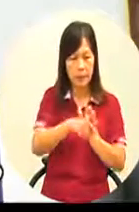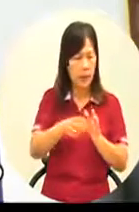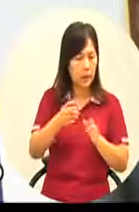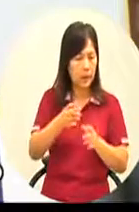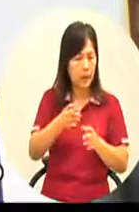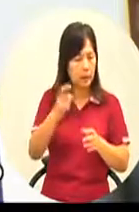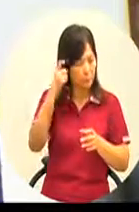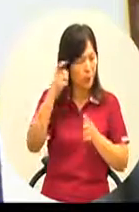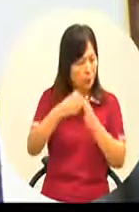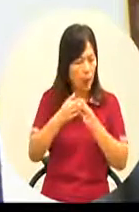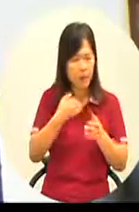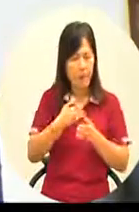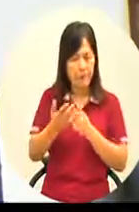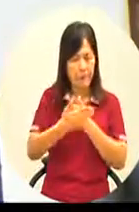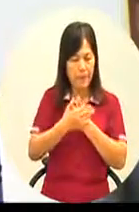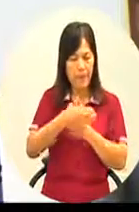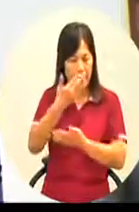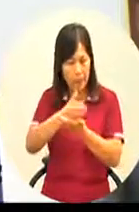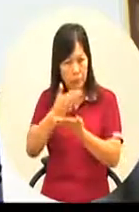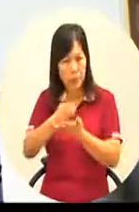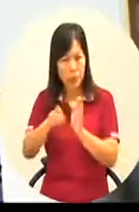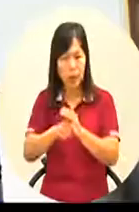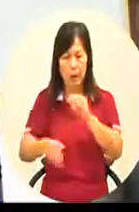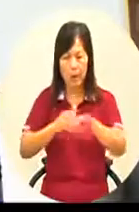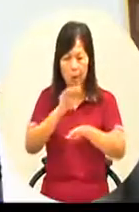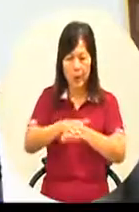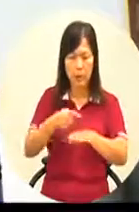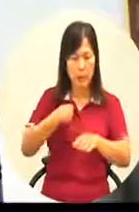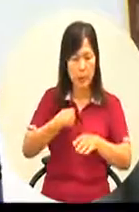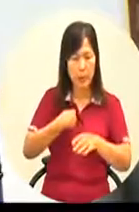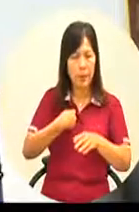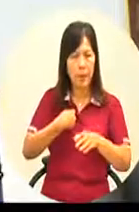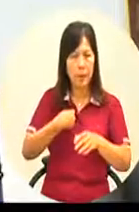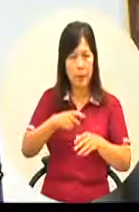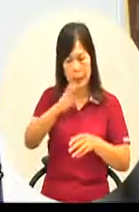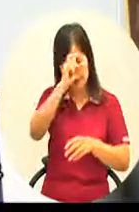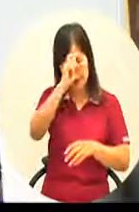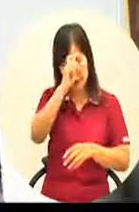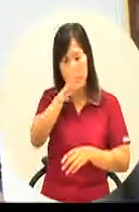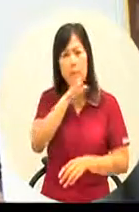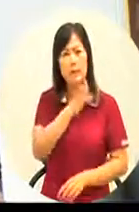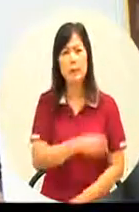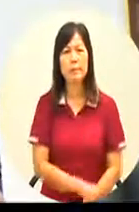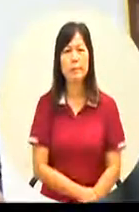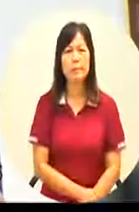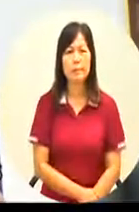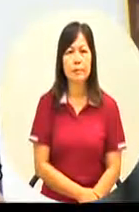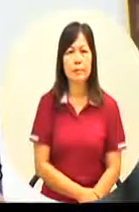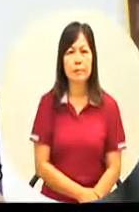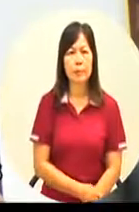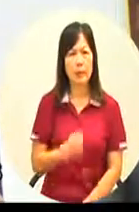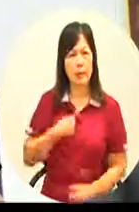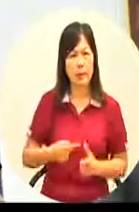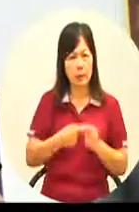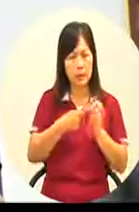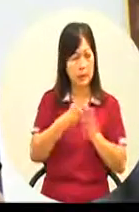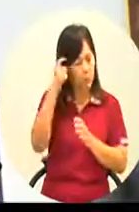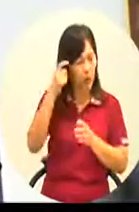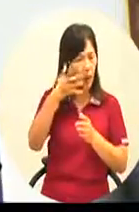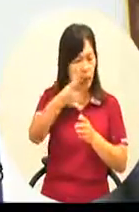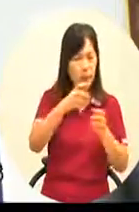们地方基层的困难哈，跟完成我们地方基层的期盼了哈。首先我来请问一下研考会了